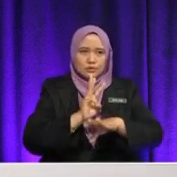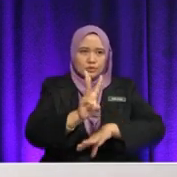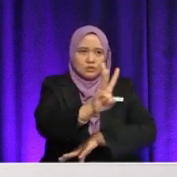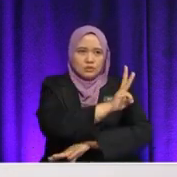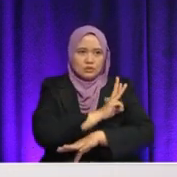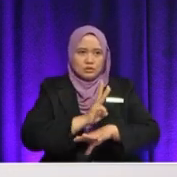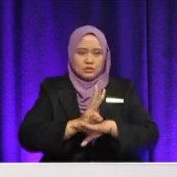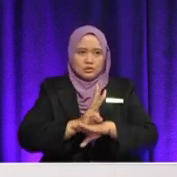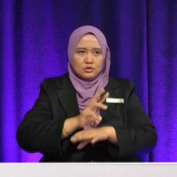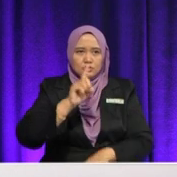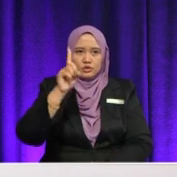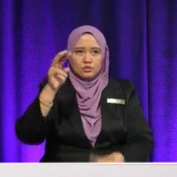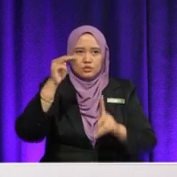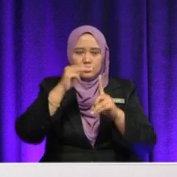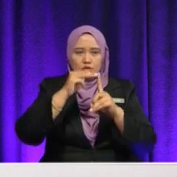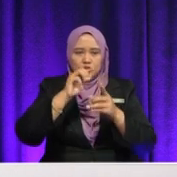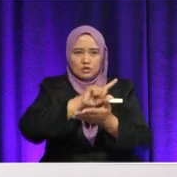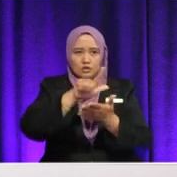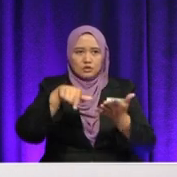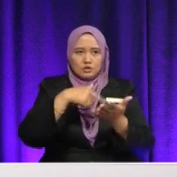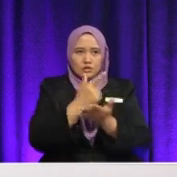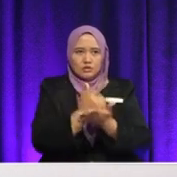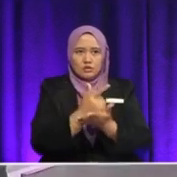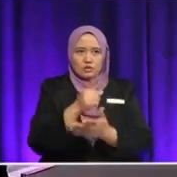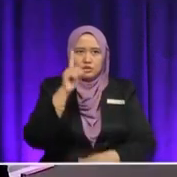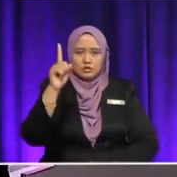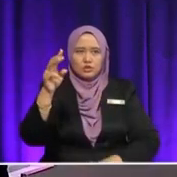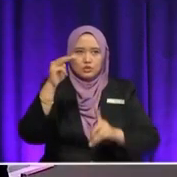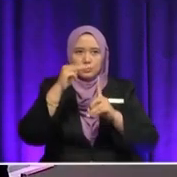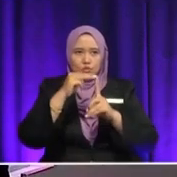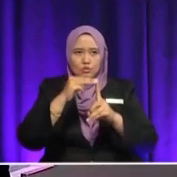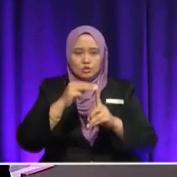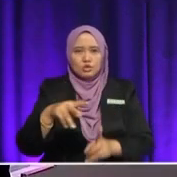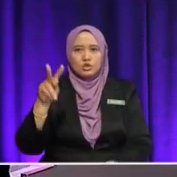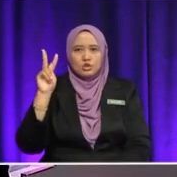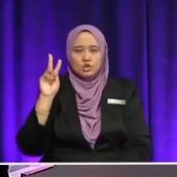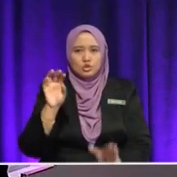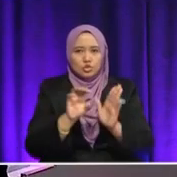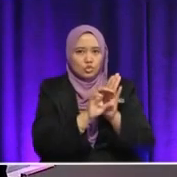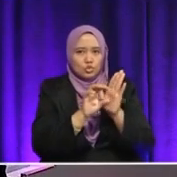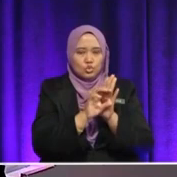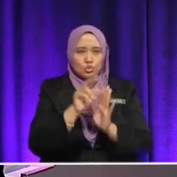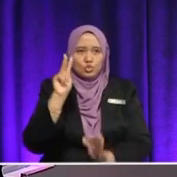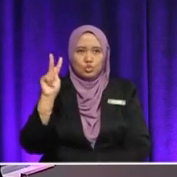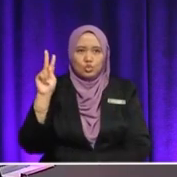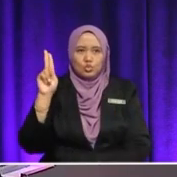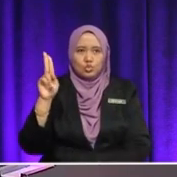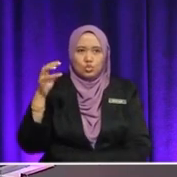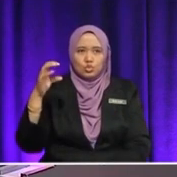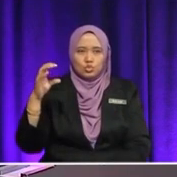satu lagi makan contoh kucing dan sibuk itu satu ya oke jawaban kedua yakni B bagi adalah